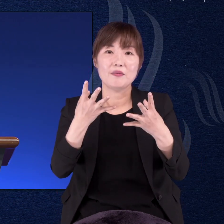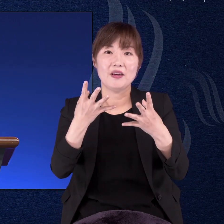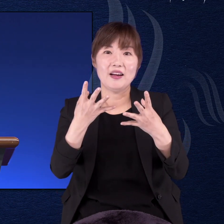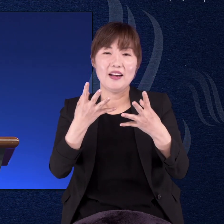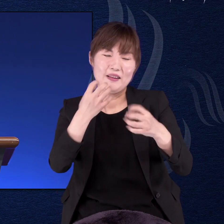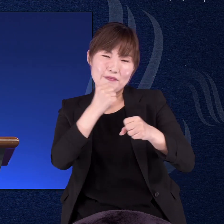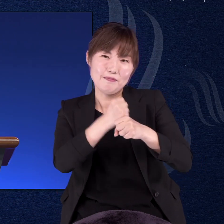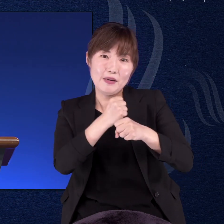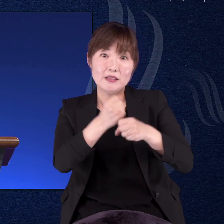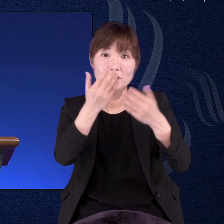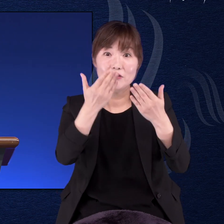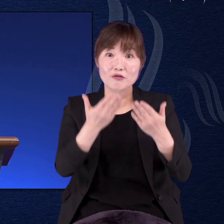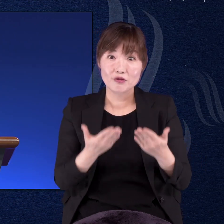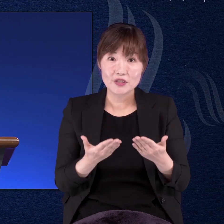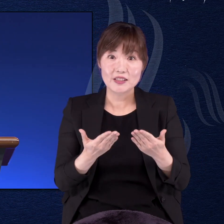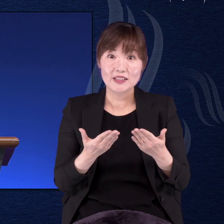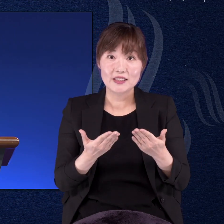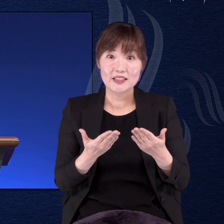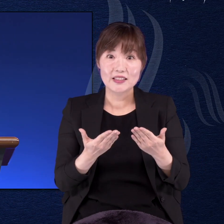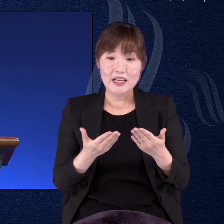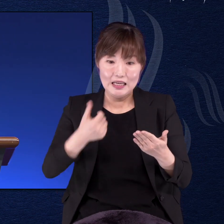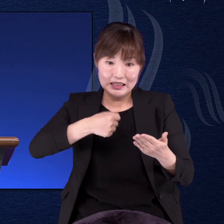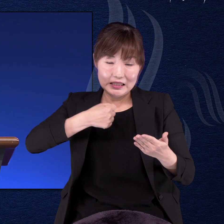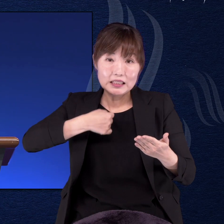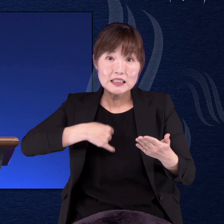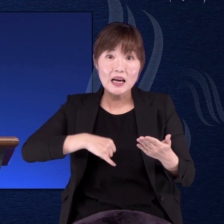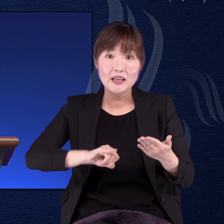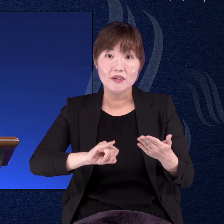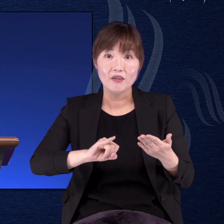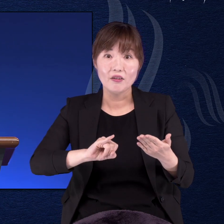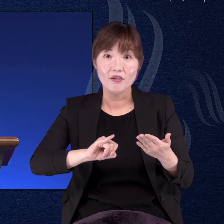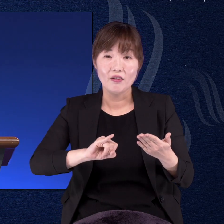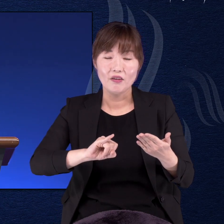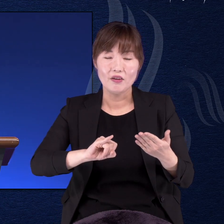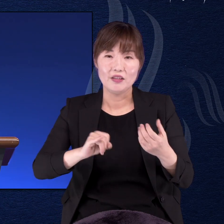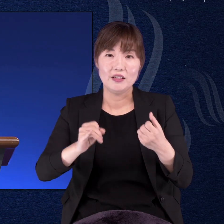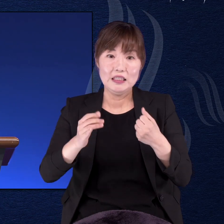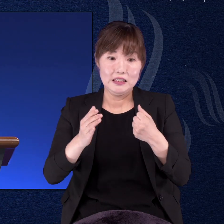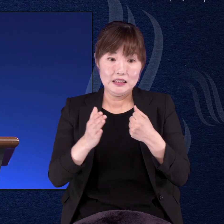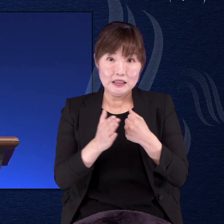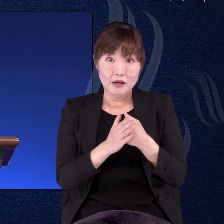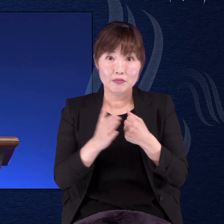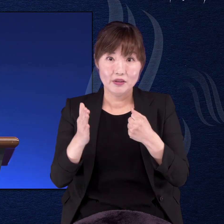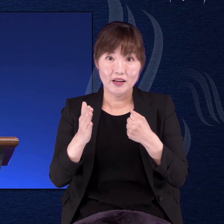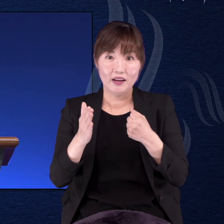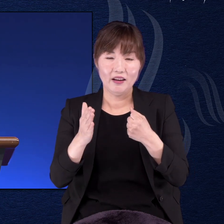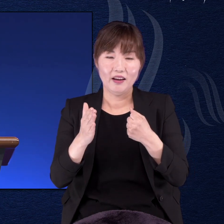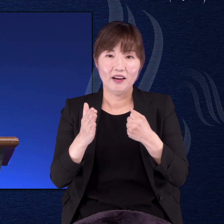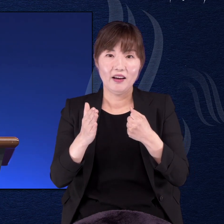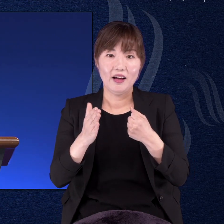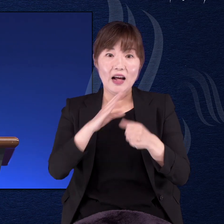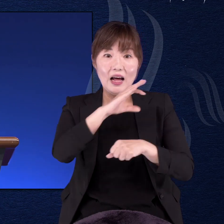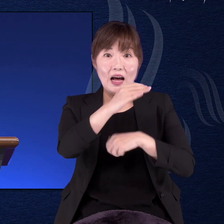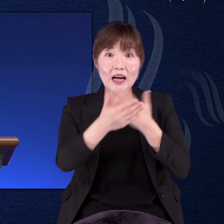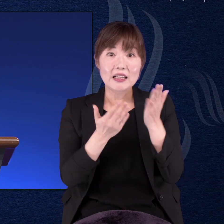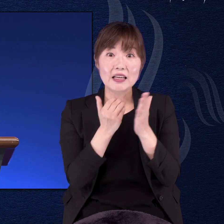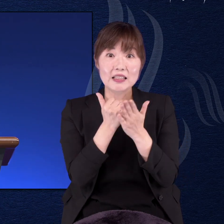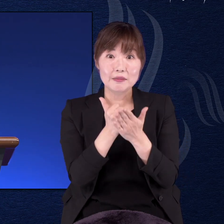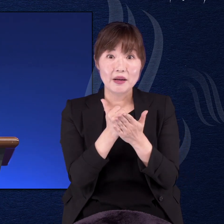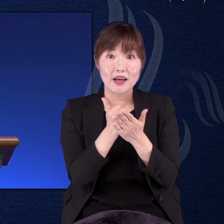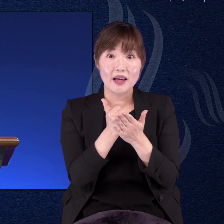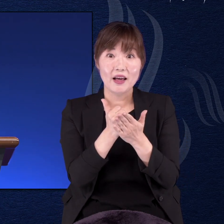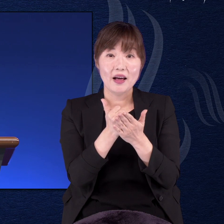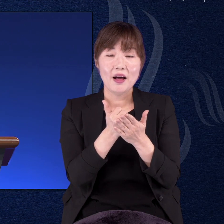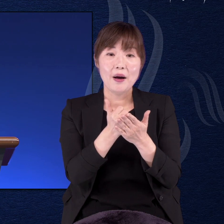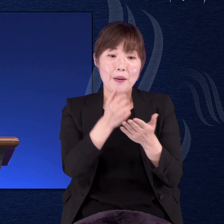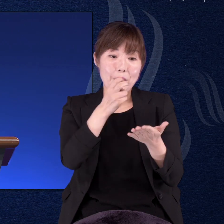않으면 우리 아이들이 제대로 클 수가 없다고 생각합니다. 제가 28살이 되어서 하나님을 제대로